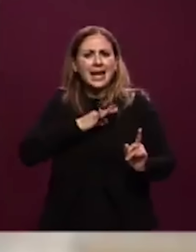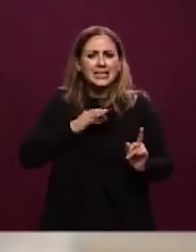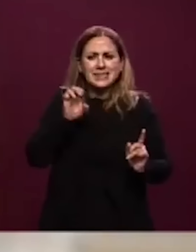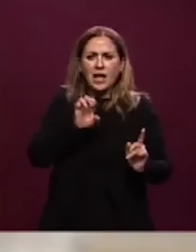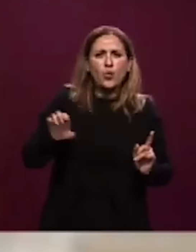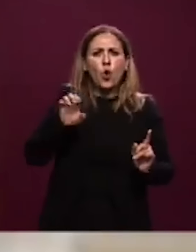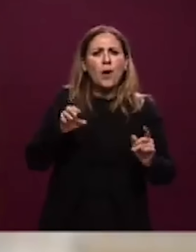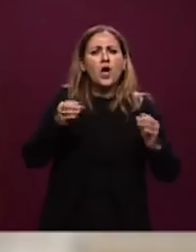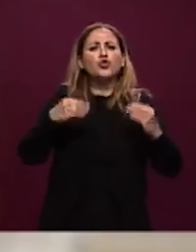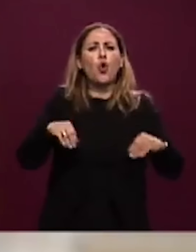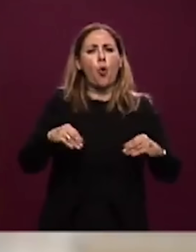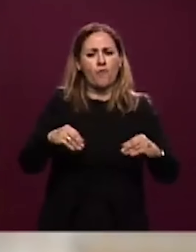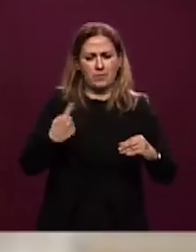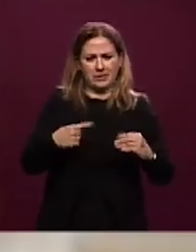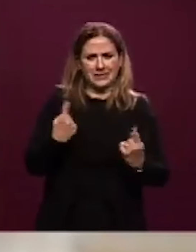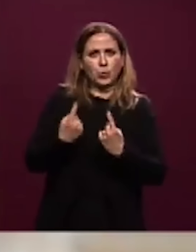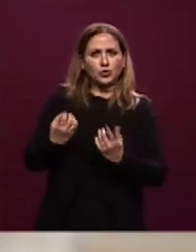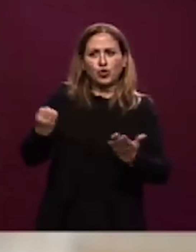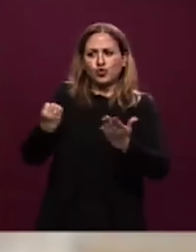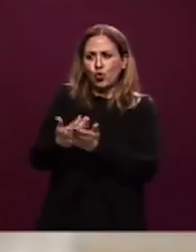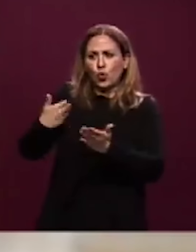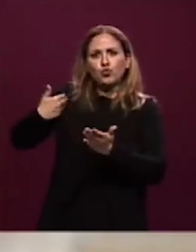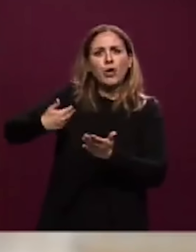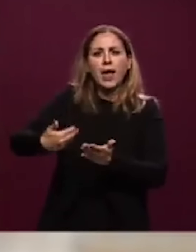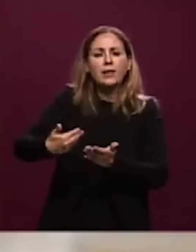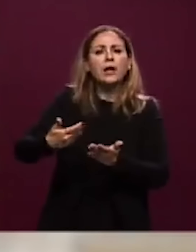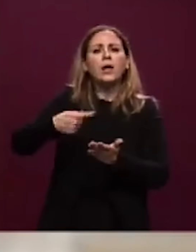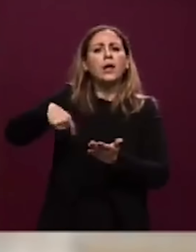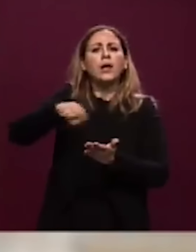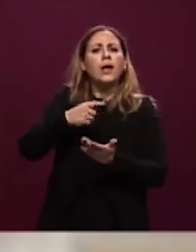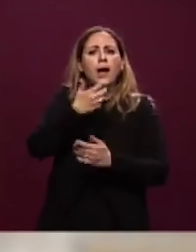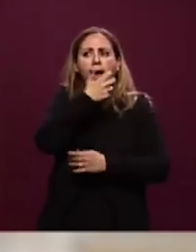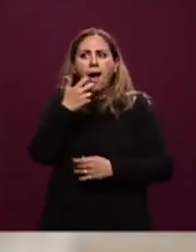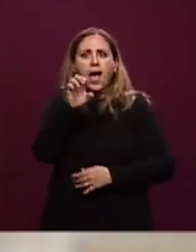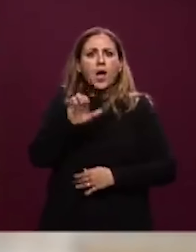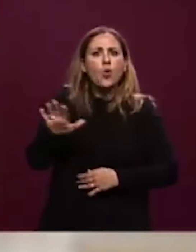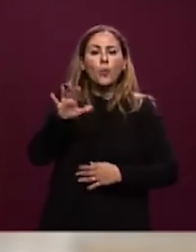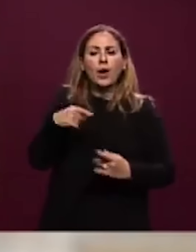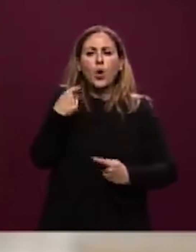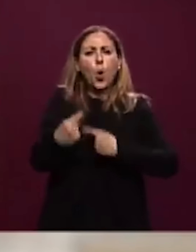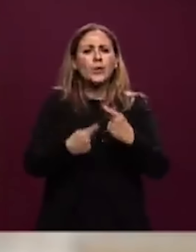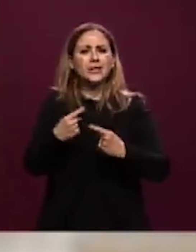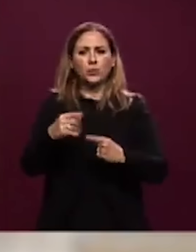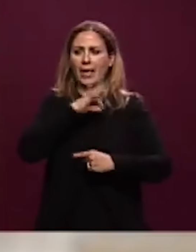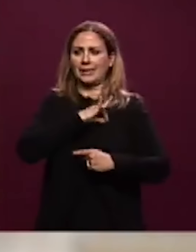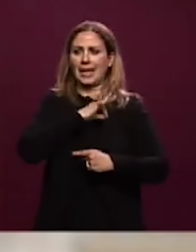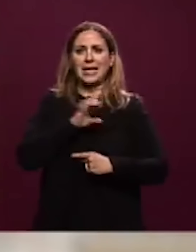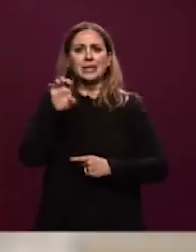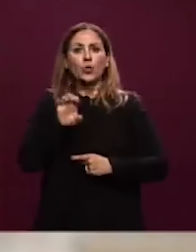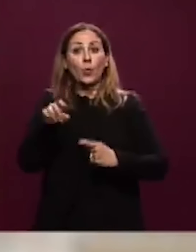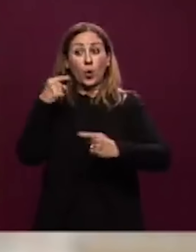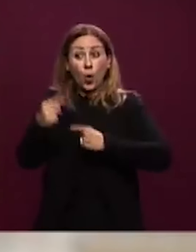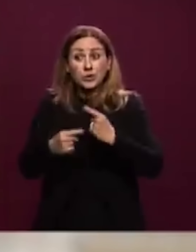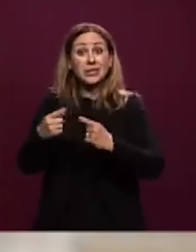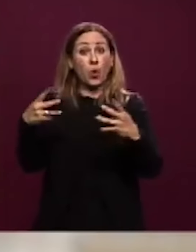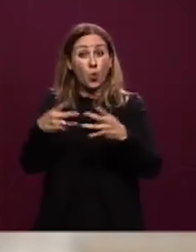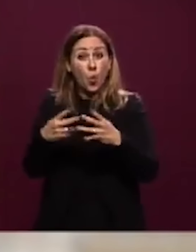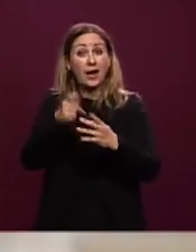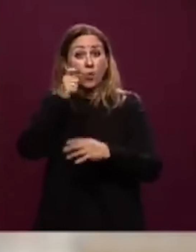stanno gli interessi dell'Europa nel continuare questa guerra in Ucraina? Dove stanno gli interessi dell'Europa a